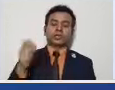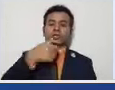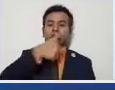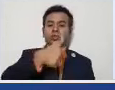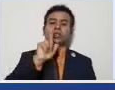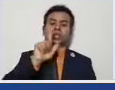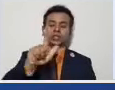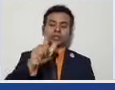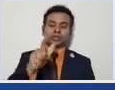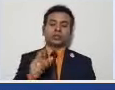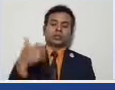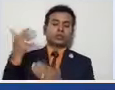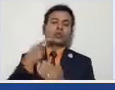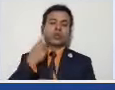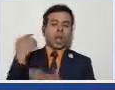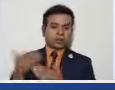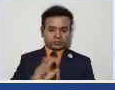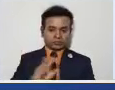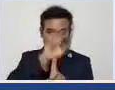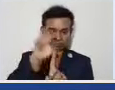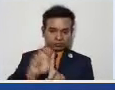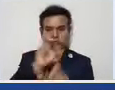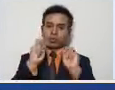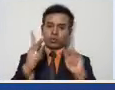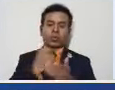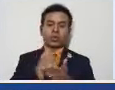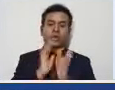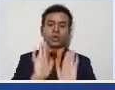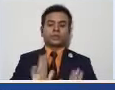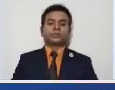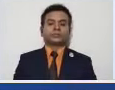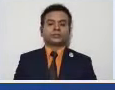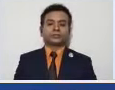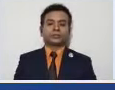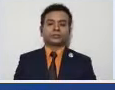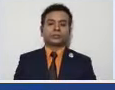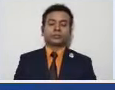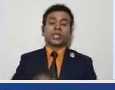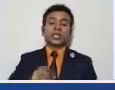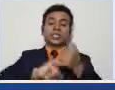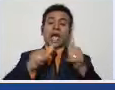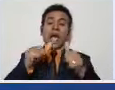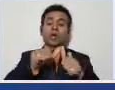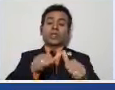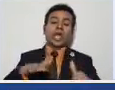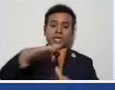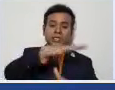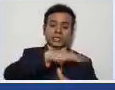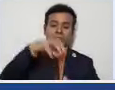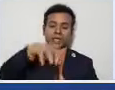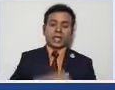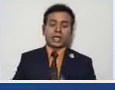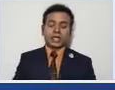বিমানবন্দরে 332 জন, স্থলবন্দরে 61 জন এবং সমুদ্র বন্দরে 167 জনকে স্ক্রিনিং করা হয়েছে।